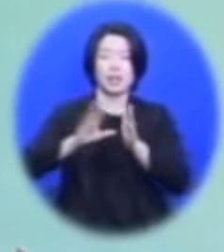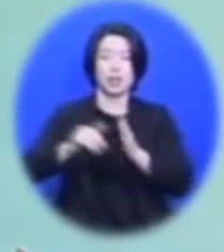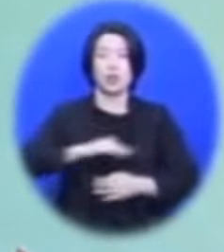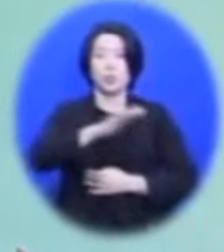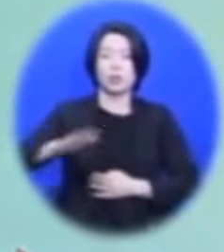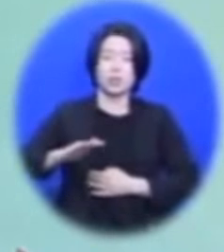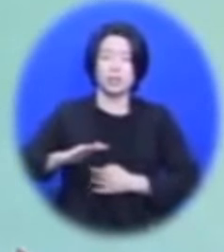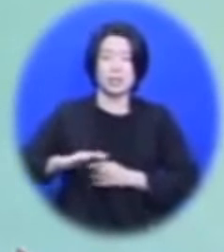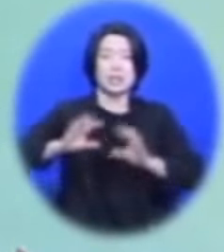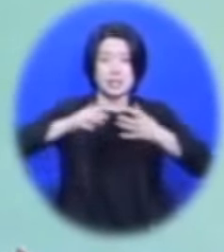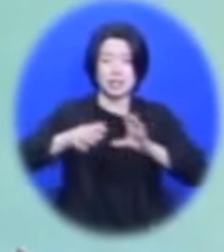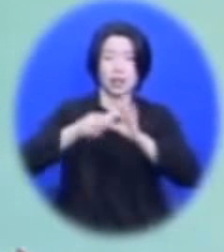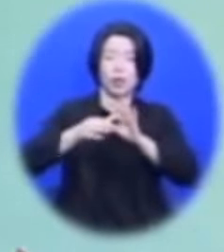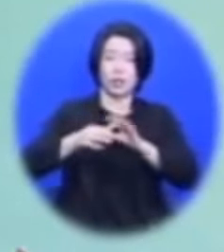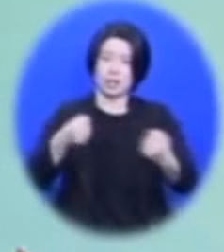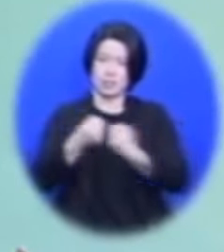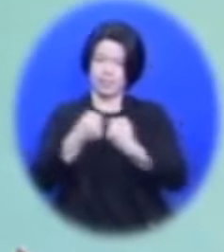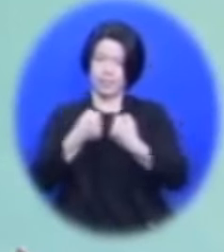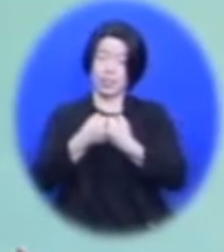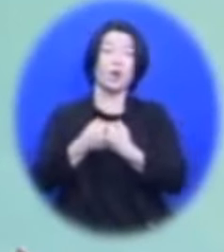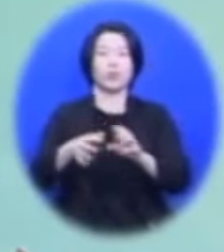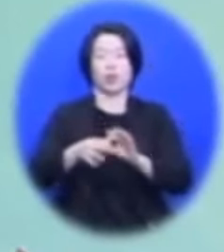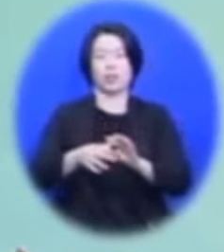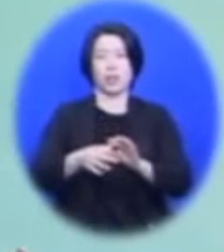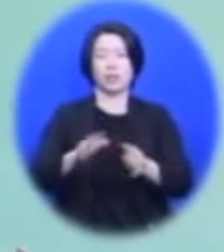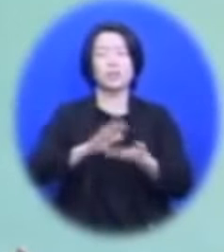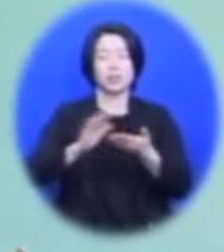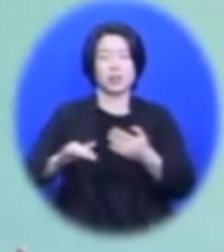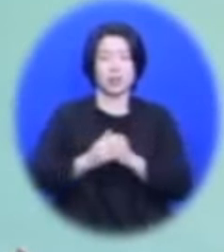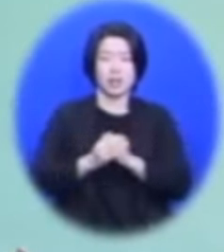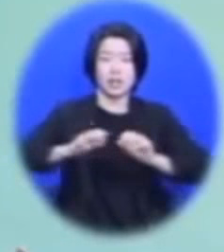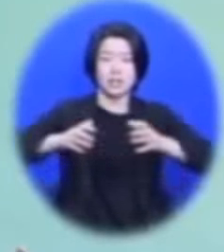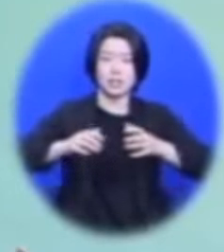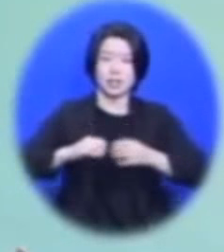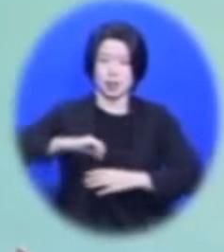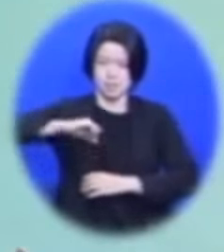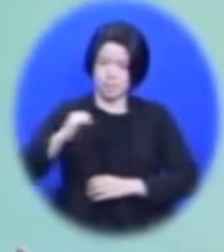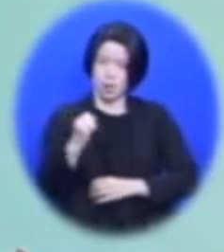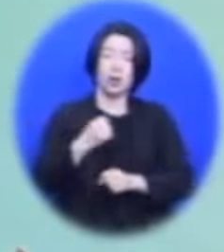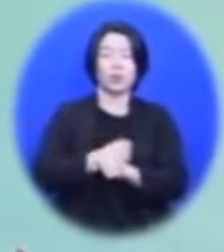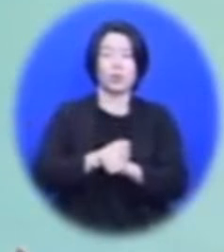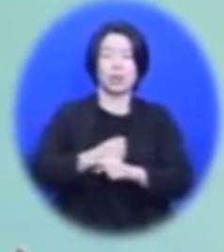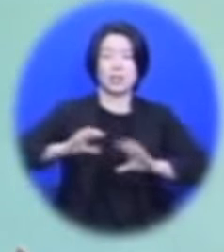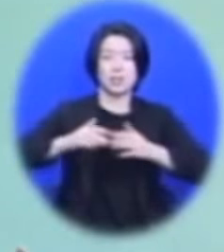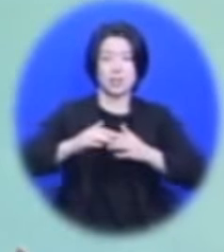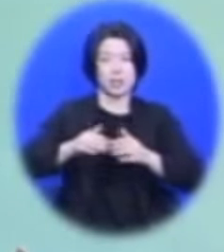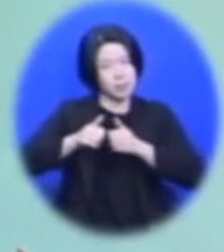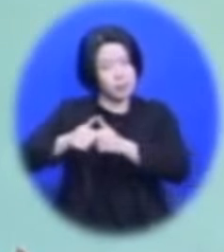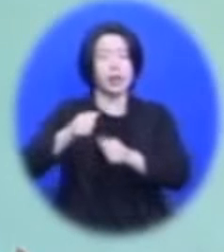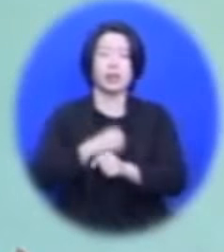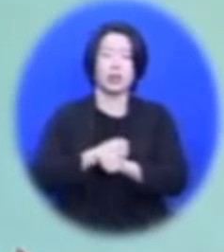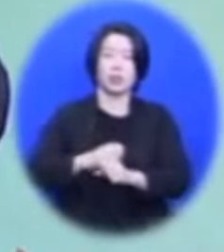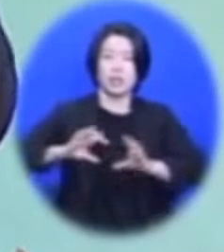세상과 관계가 싸우는 관계예요. 세상에 복종하고 그저 세상에 순응하고